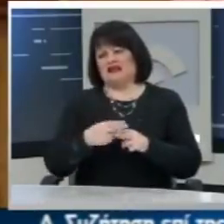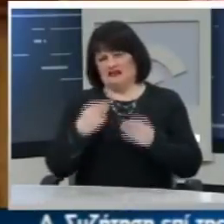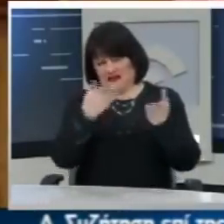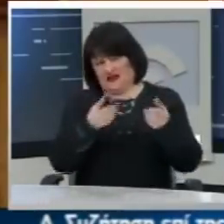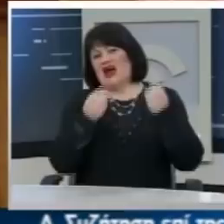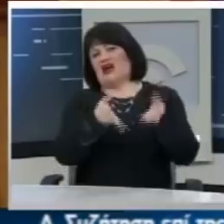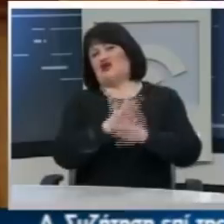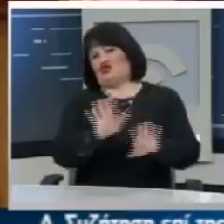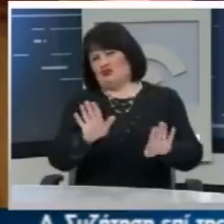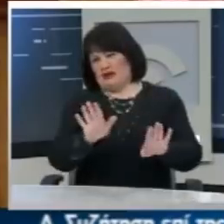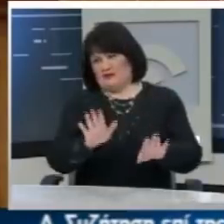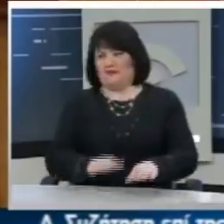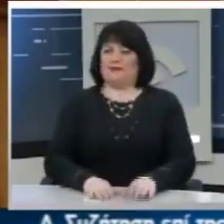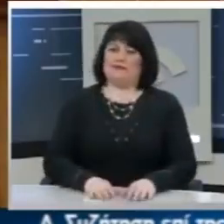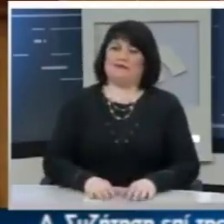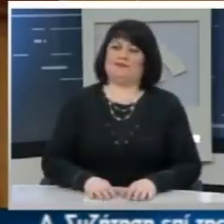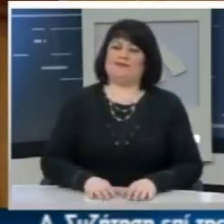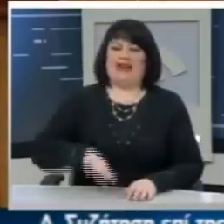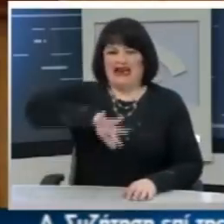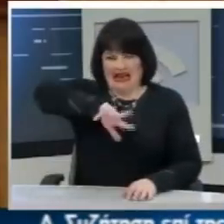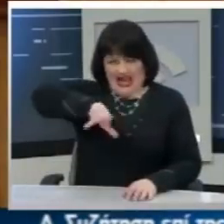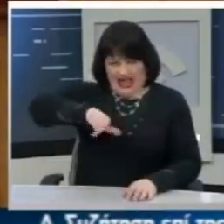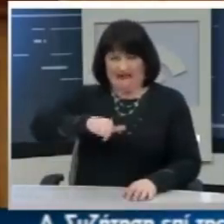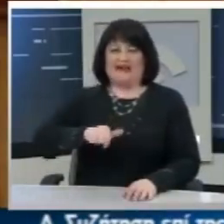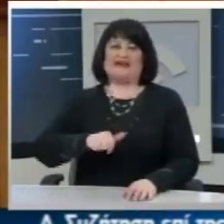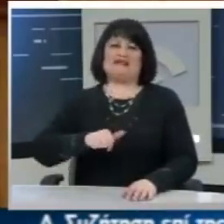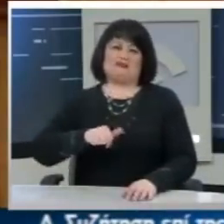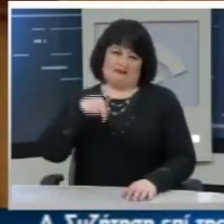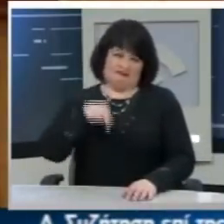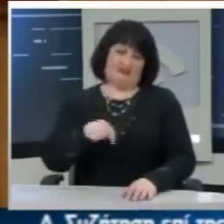τους χαρίζουμε τους συμμάχους. Εντάξει. Τους κλέφτες των αρχαιολογικών θησαυρών εκτός των άλλων.